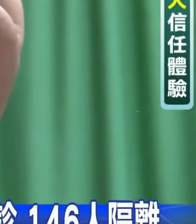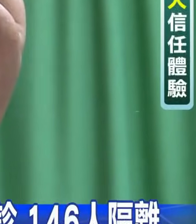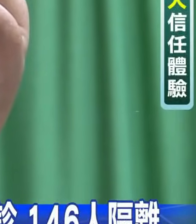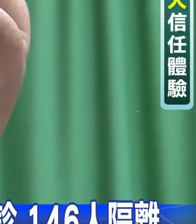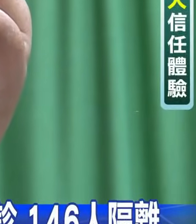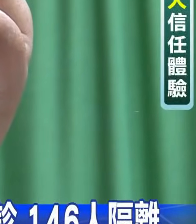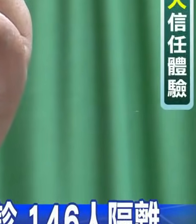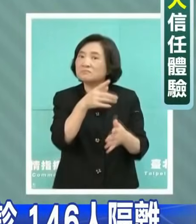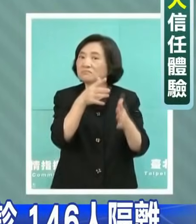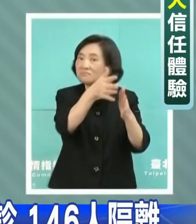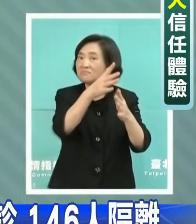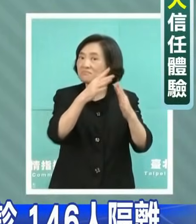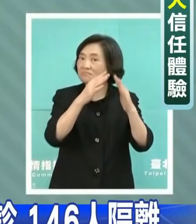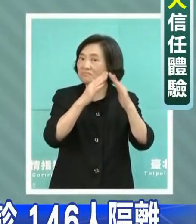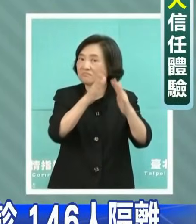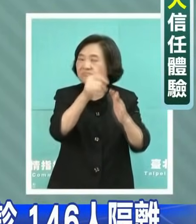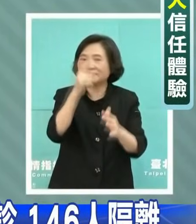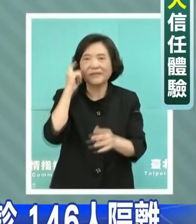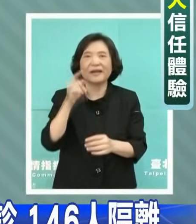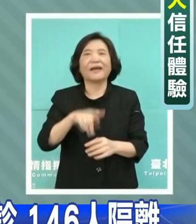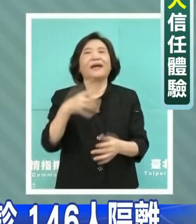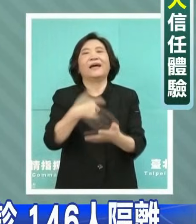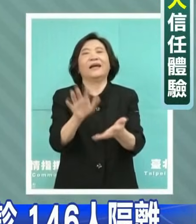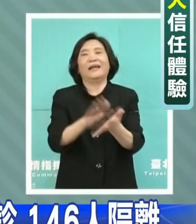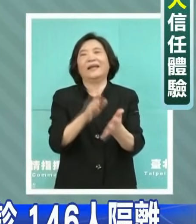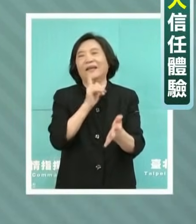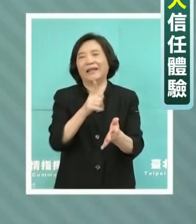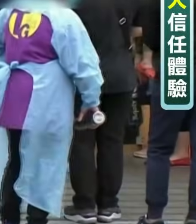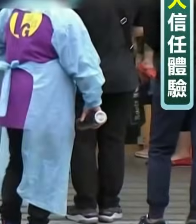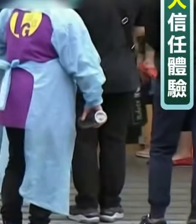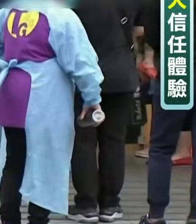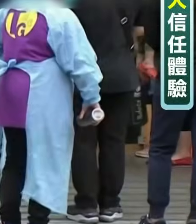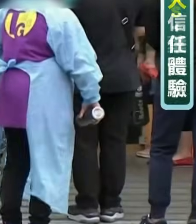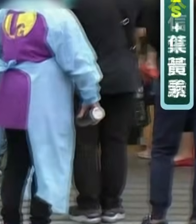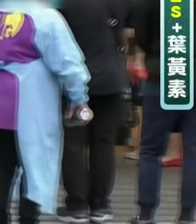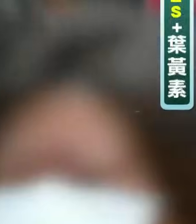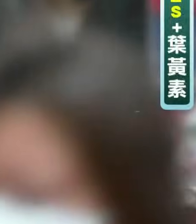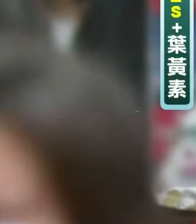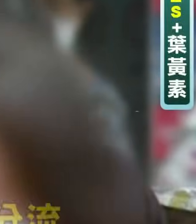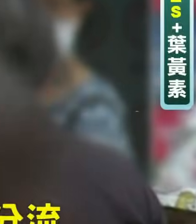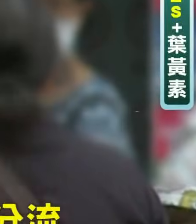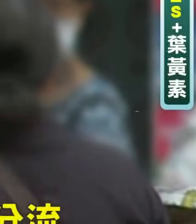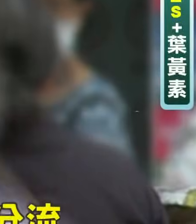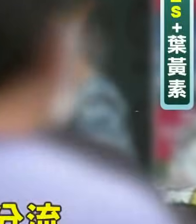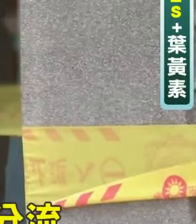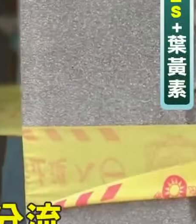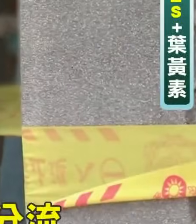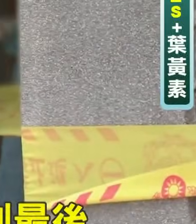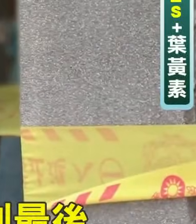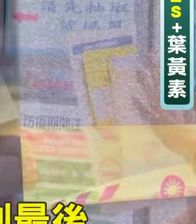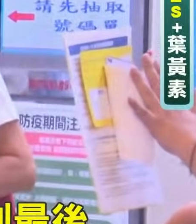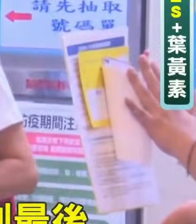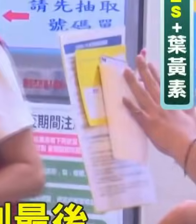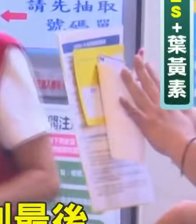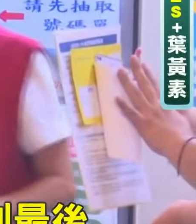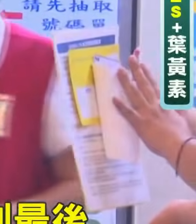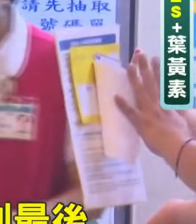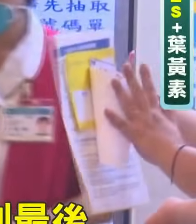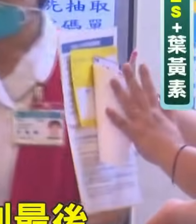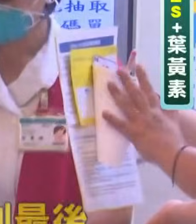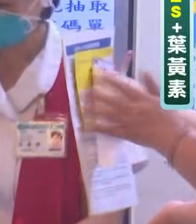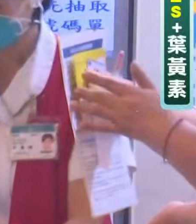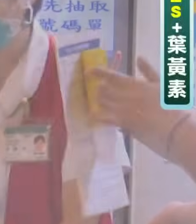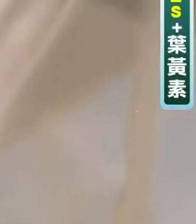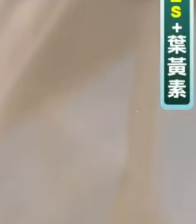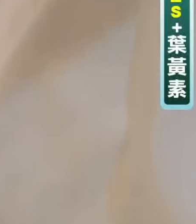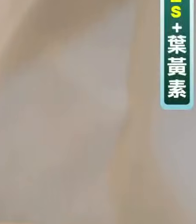苗，瞎扯再多都没用。 不用了，这种政治上我们要解读框列的隔离的分流，这种都知道了。其实讲到最后，你